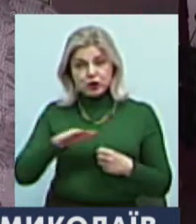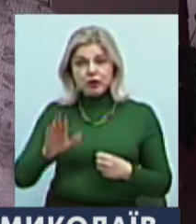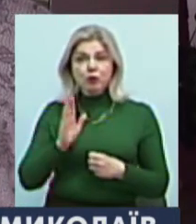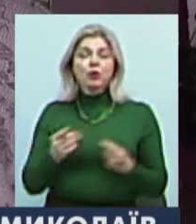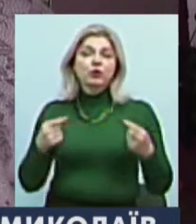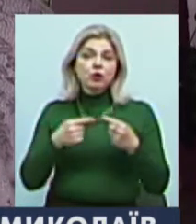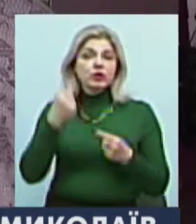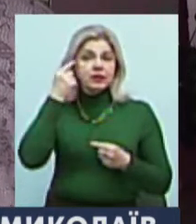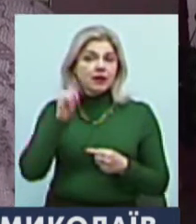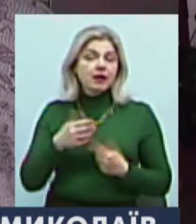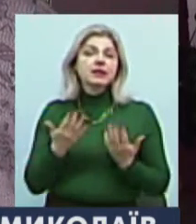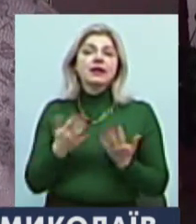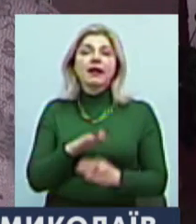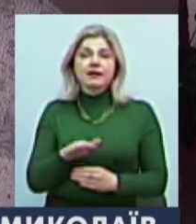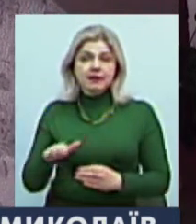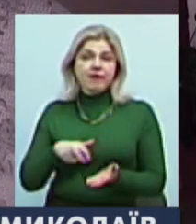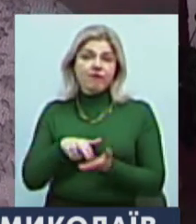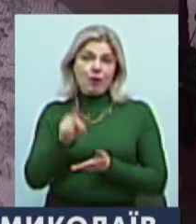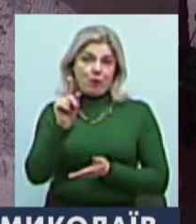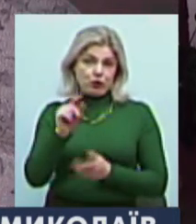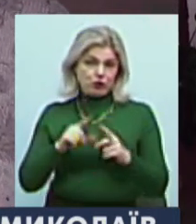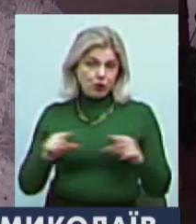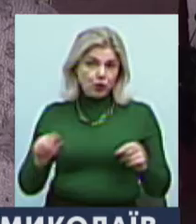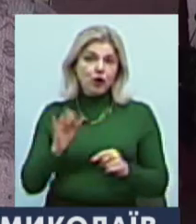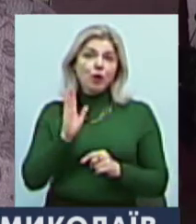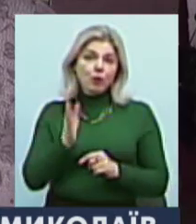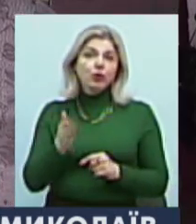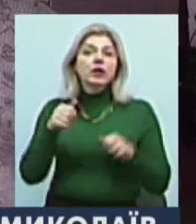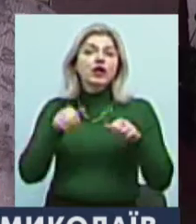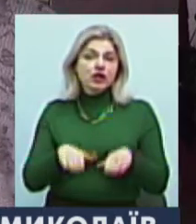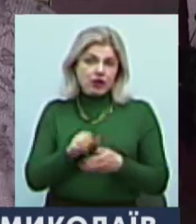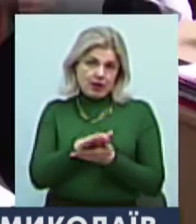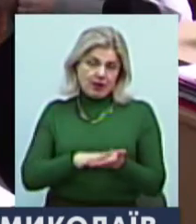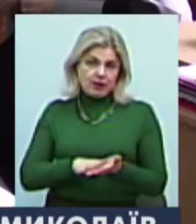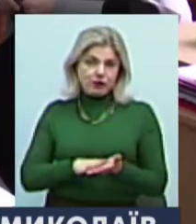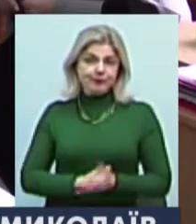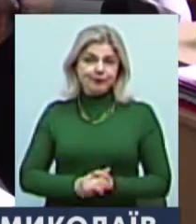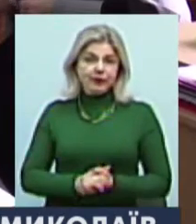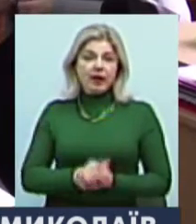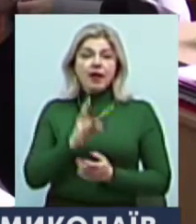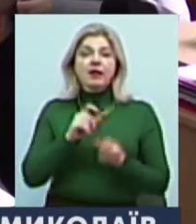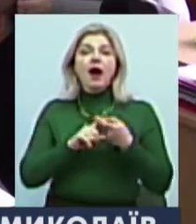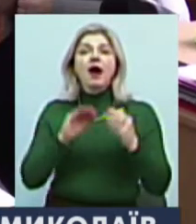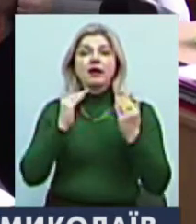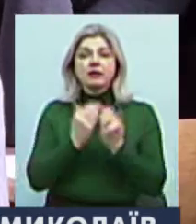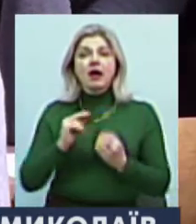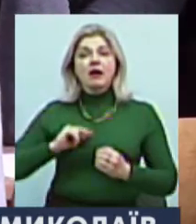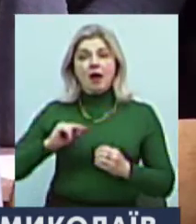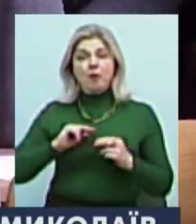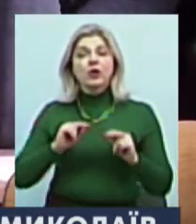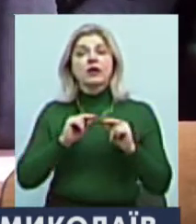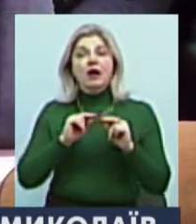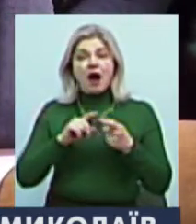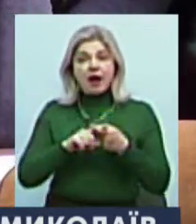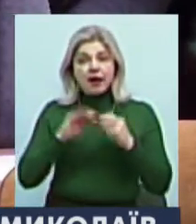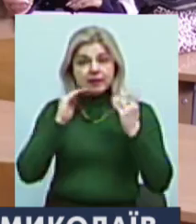скільки дітей вийде в понеділок в школу, і будемо приймати подальше рішення. На час карантину робота вчителів у школі триває, а